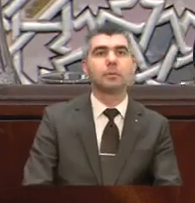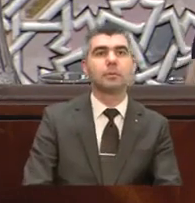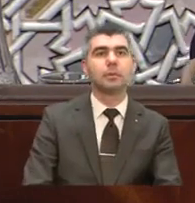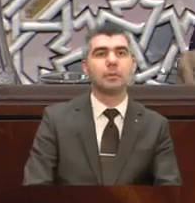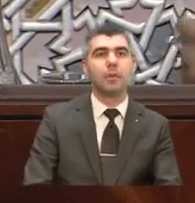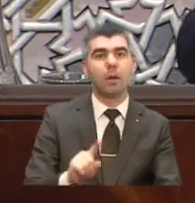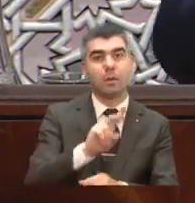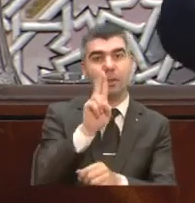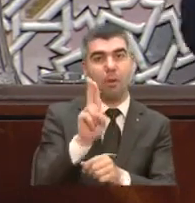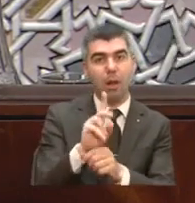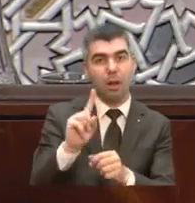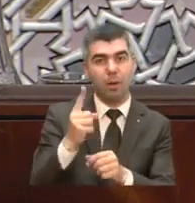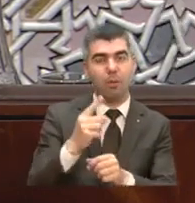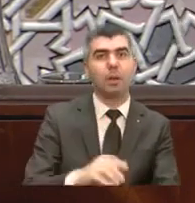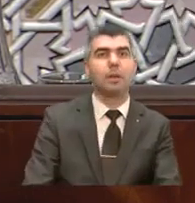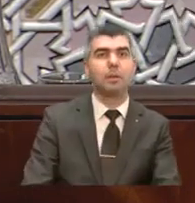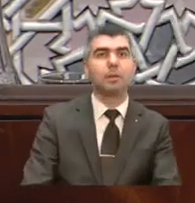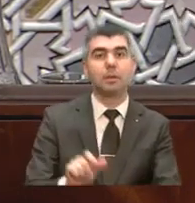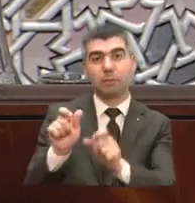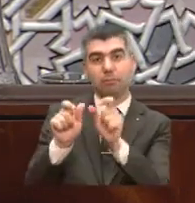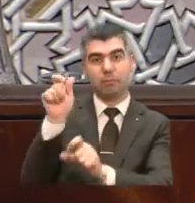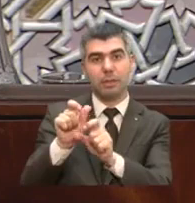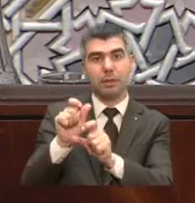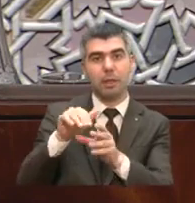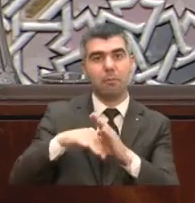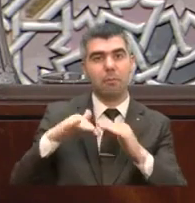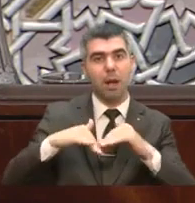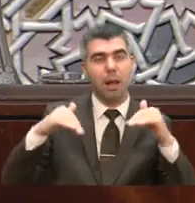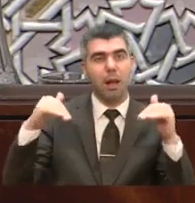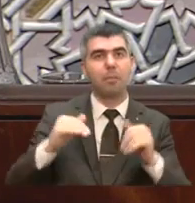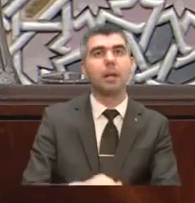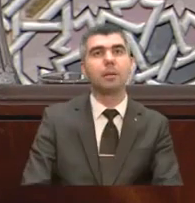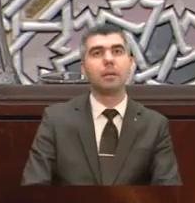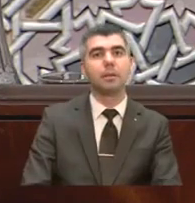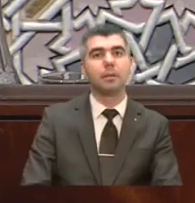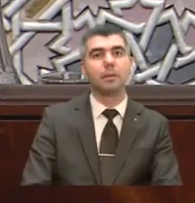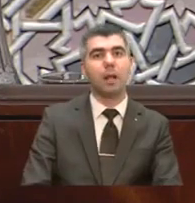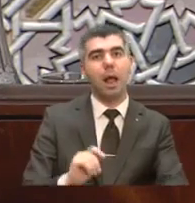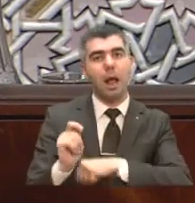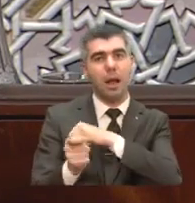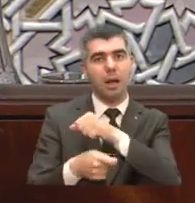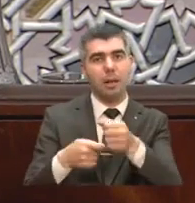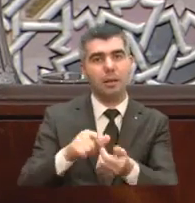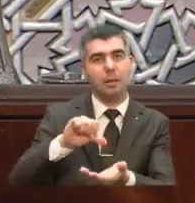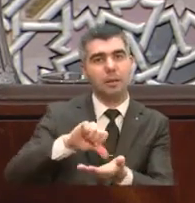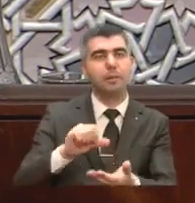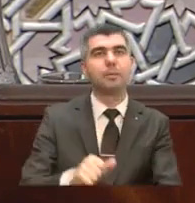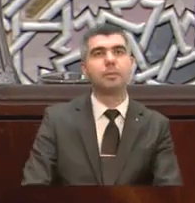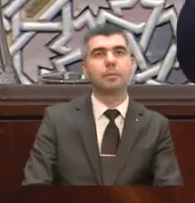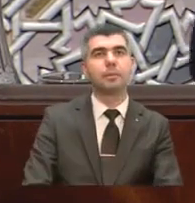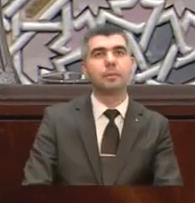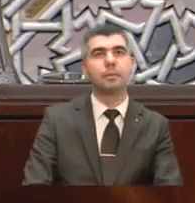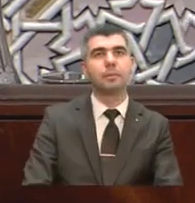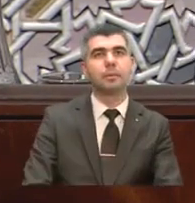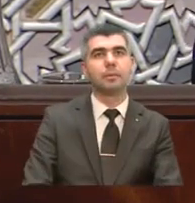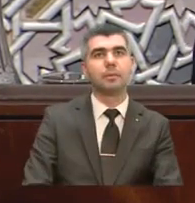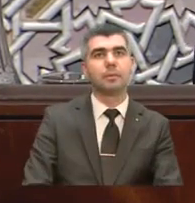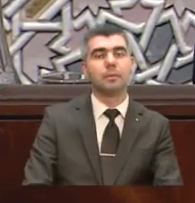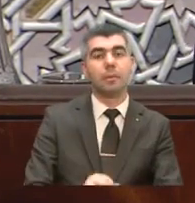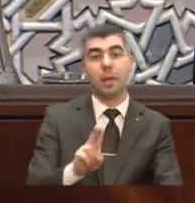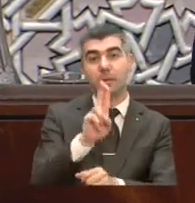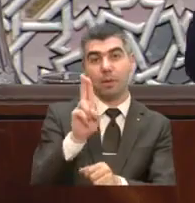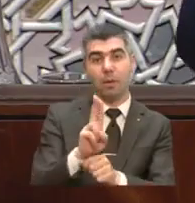السؤال الأول للسيدات والسادة النواب المحترمين من الفريق الحركي، فليتفضل أحد واضعي